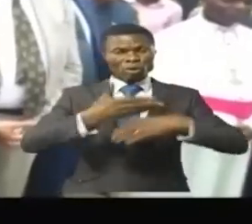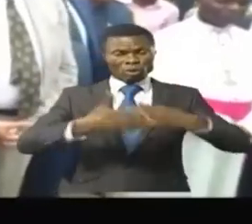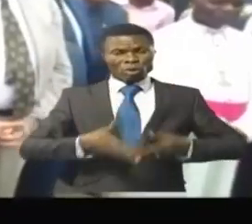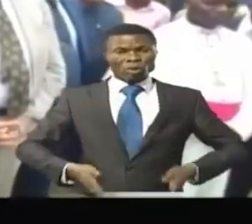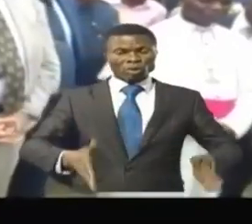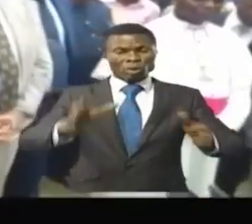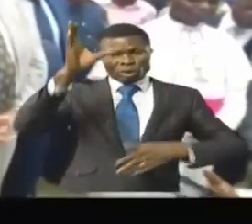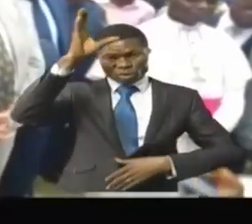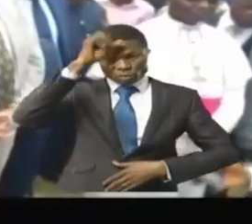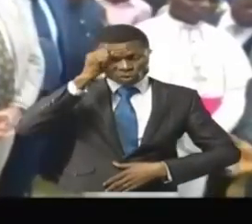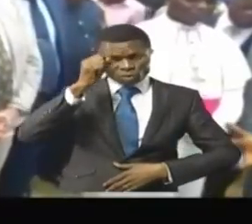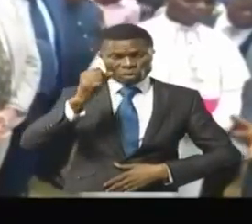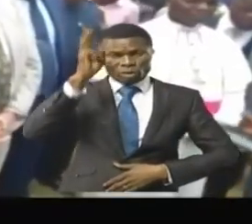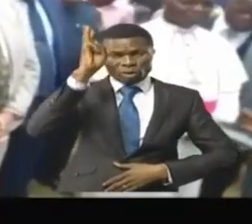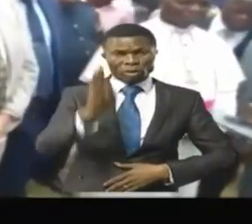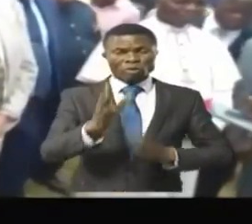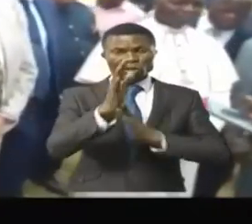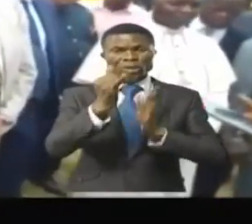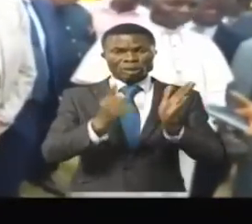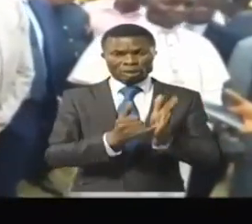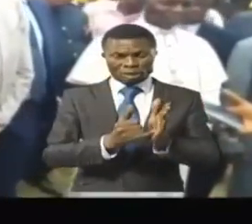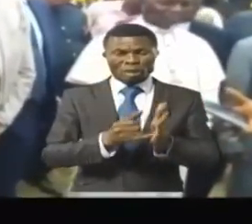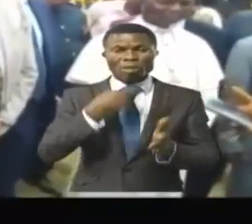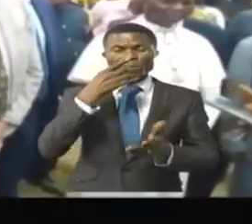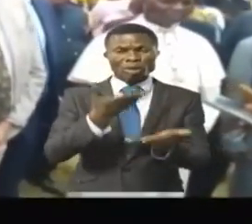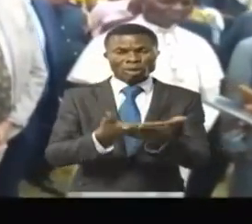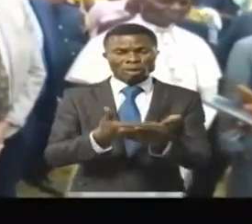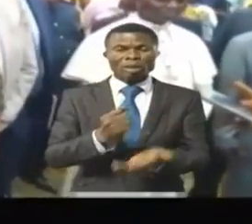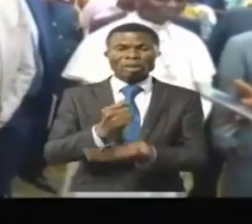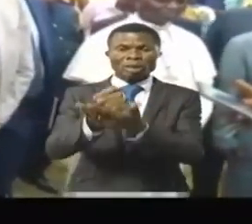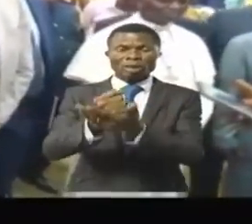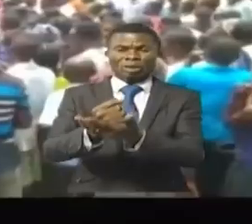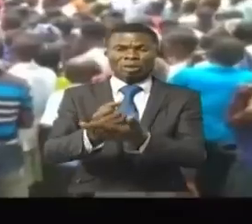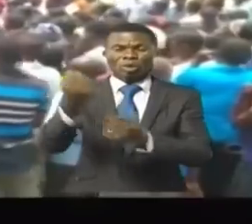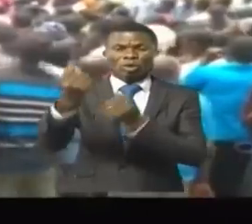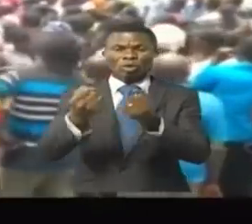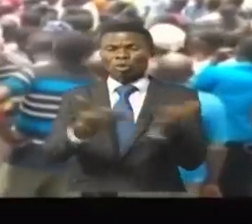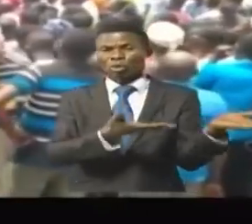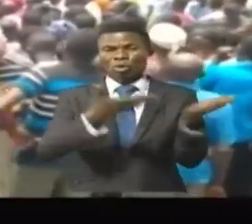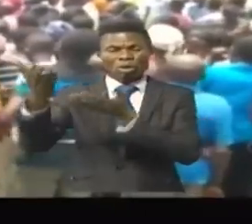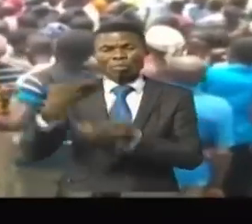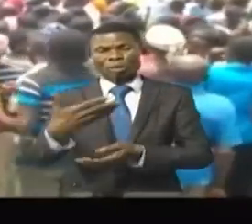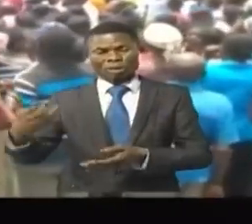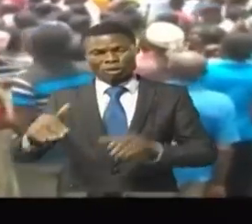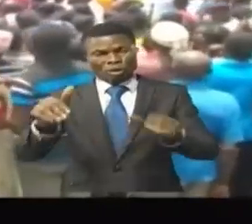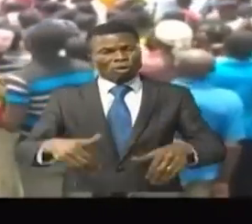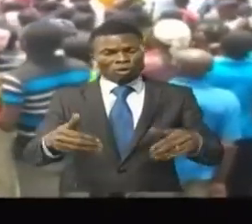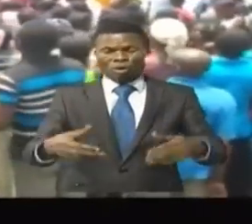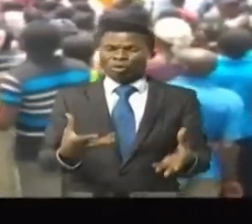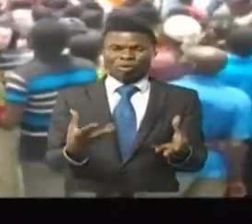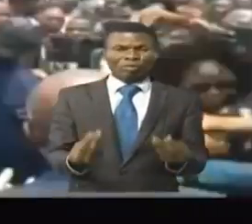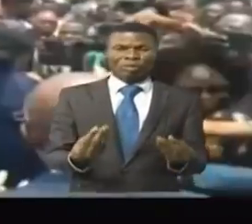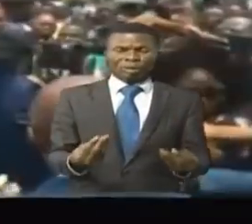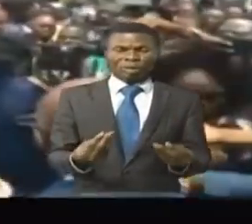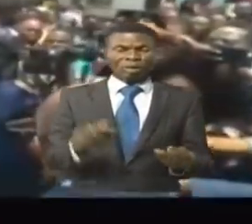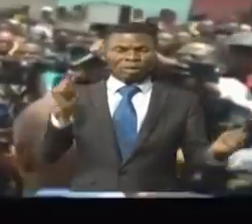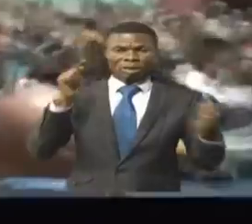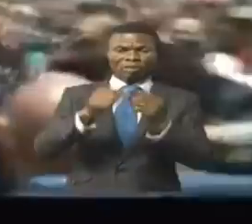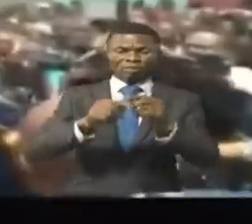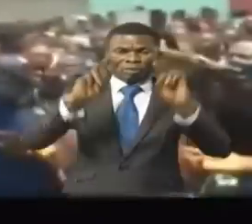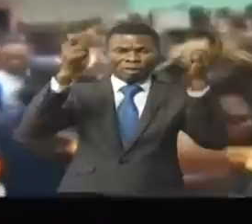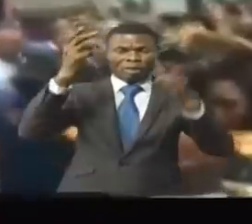route Bandundu 316 a été levée pour faciliter l'évacuation de produits de la zone de fabrication vers la